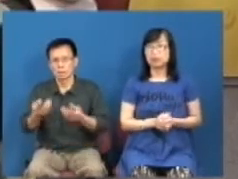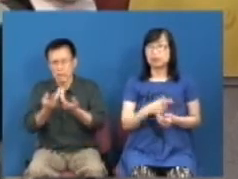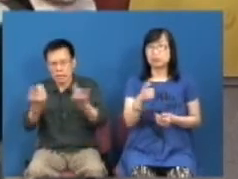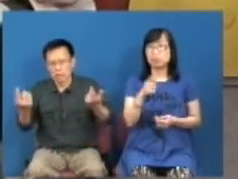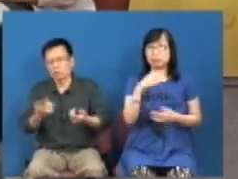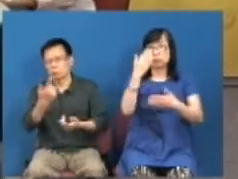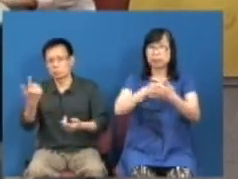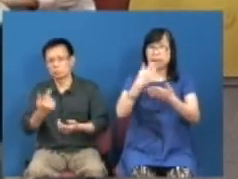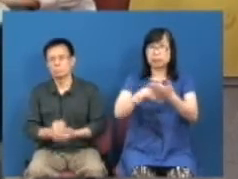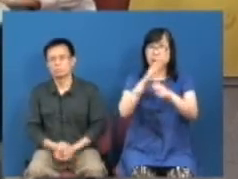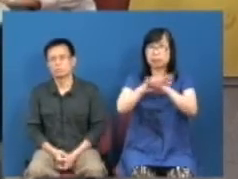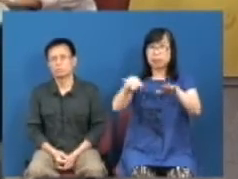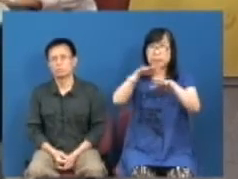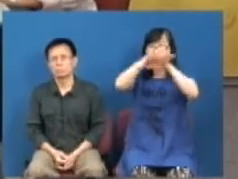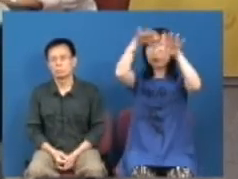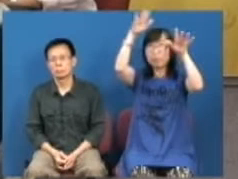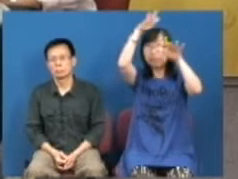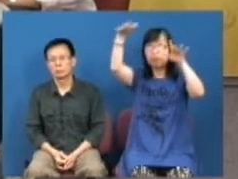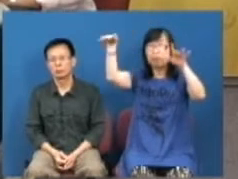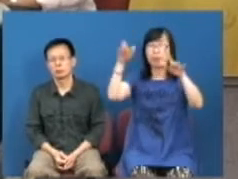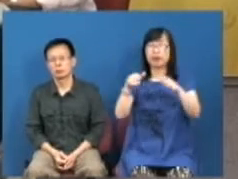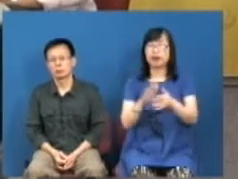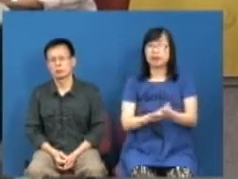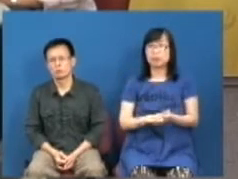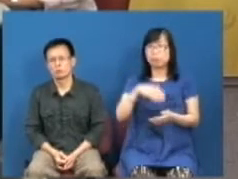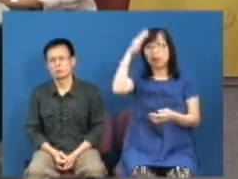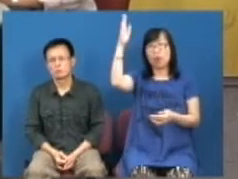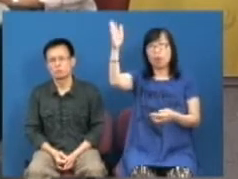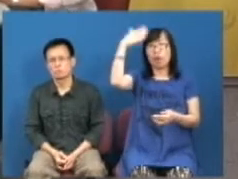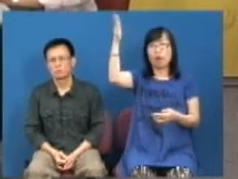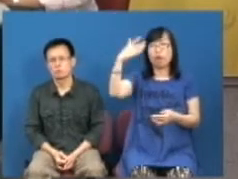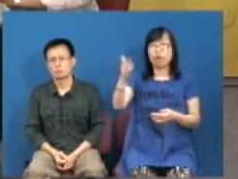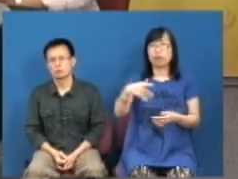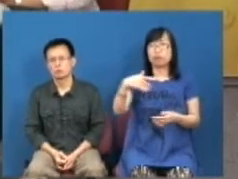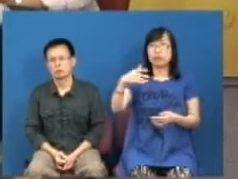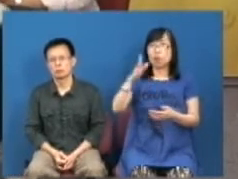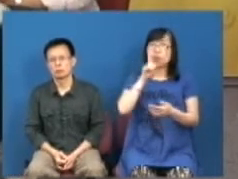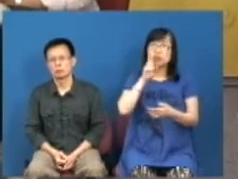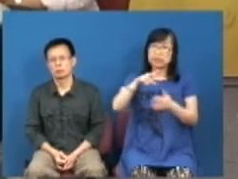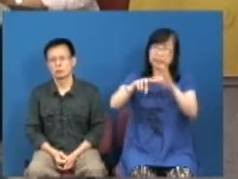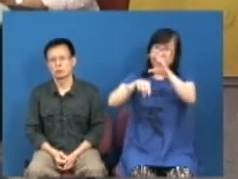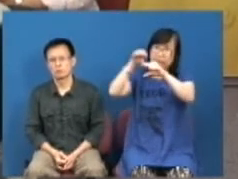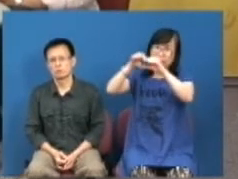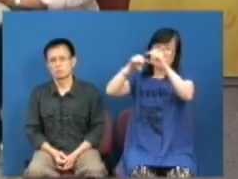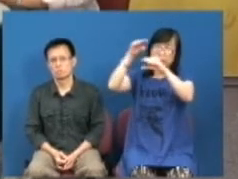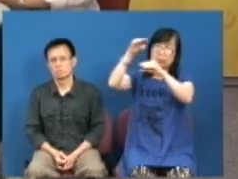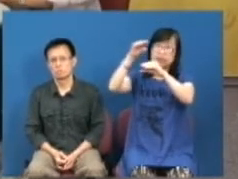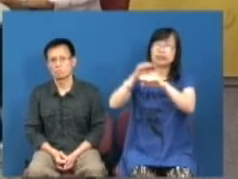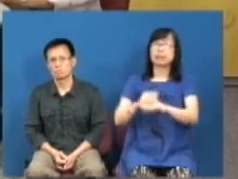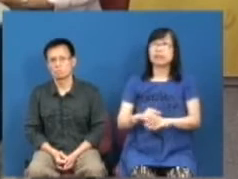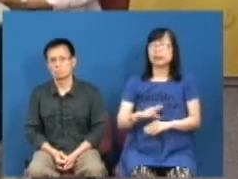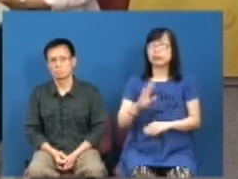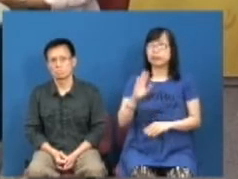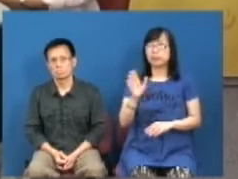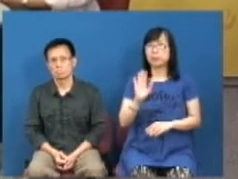算你減少屏風啊，或者將嗰、那個譬如海風。你真係階梯式咁樣去移建，咁你真係你唔會